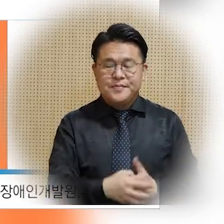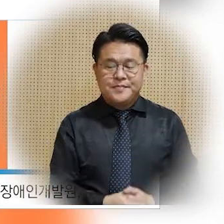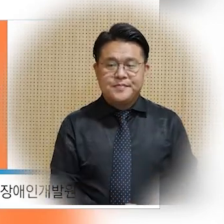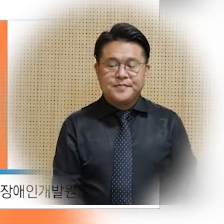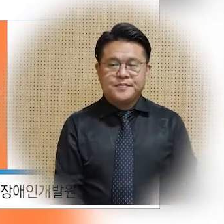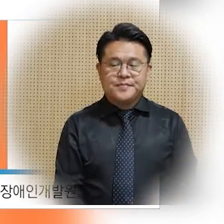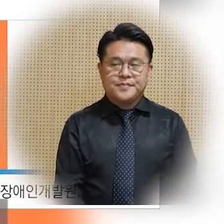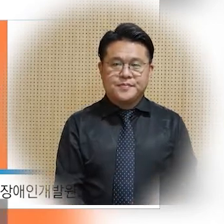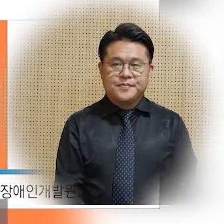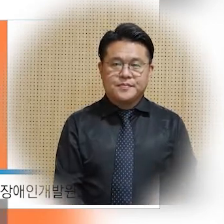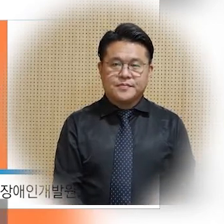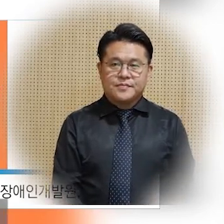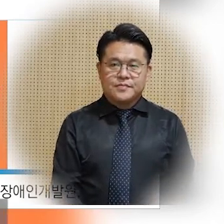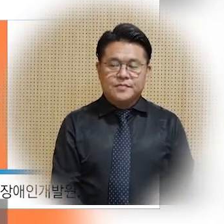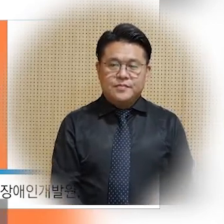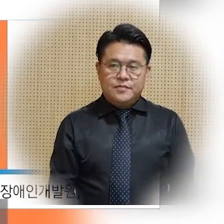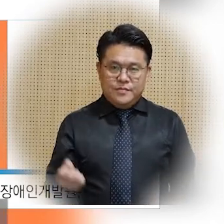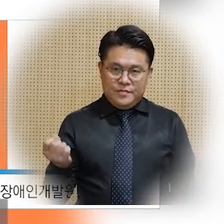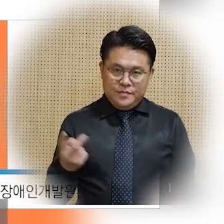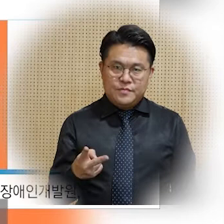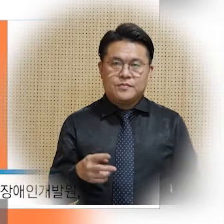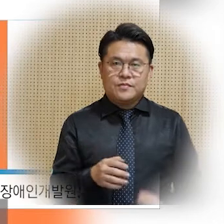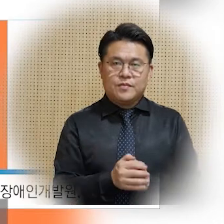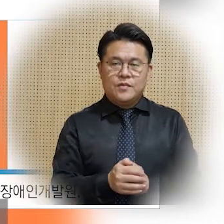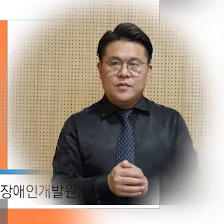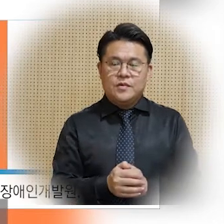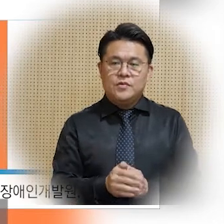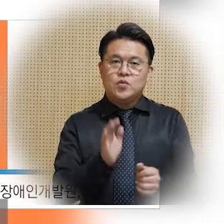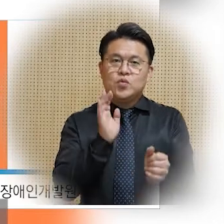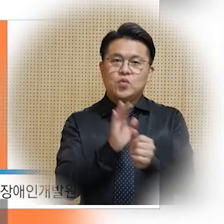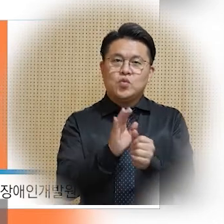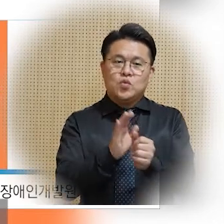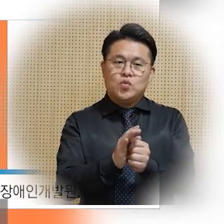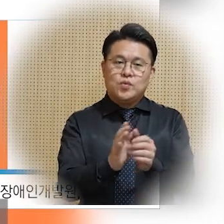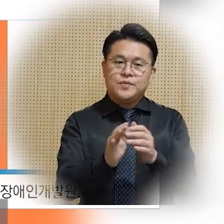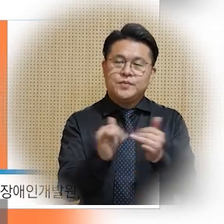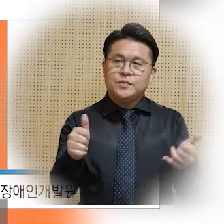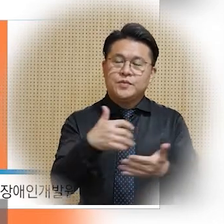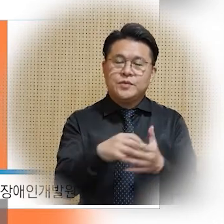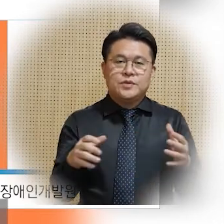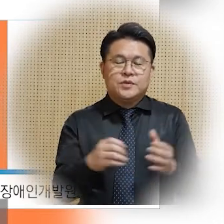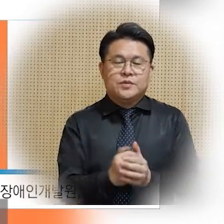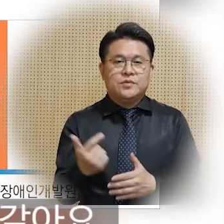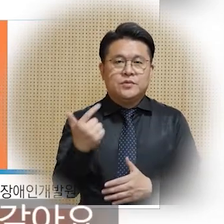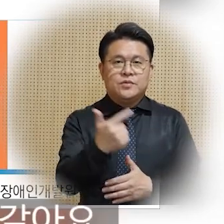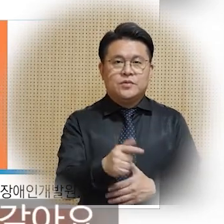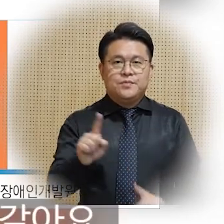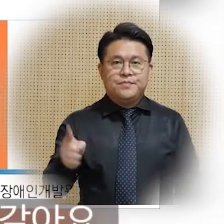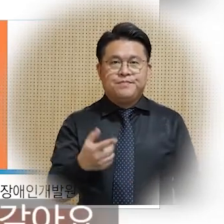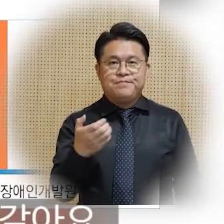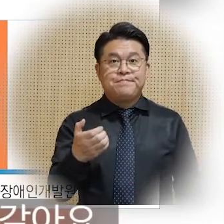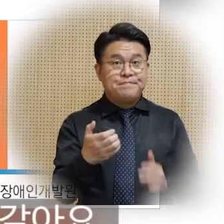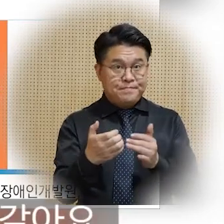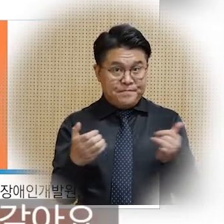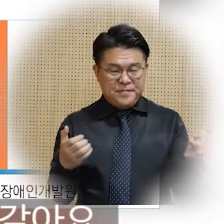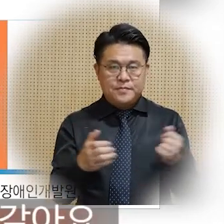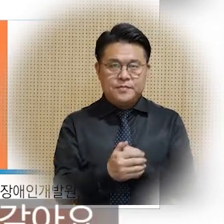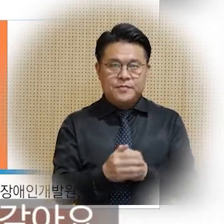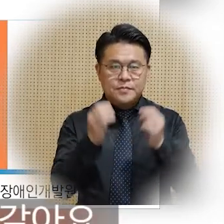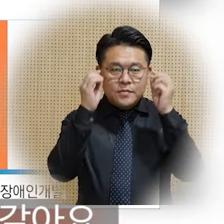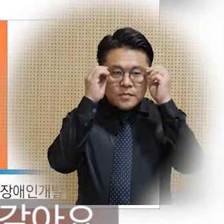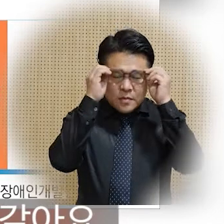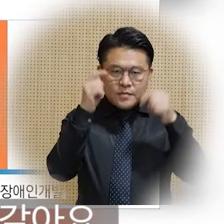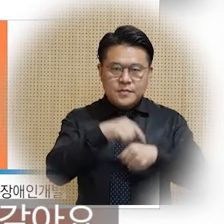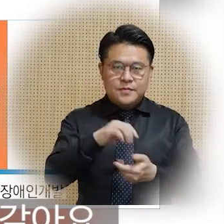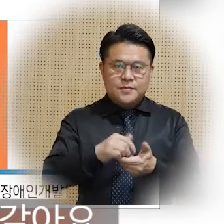보실 수 있을 것 같고, 지원되는 인원은 약 6,190명으로 이제 나와 있습니다. 그다음에 시간제 일자리의 경우에는